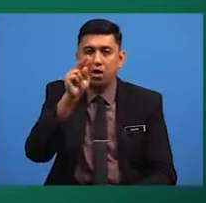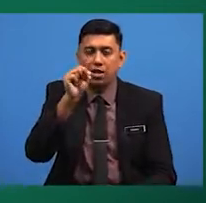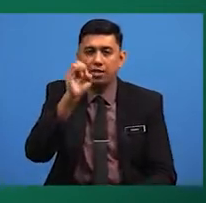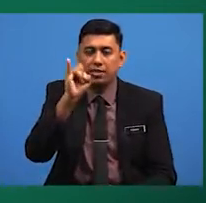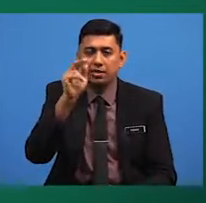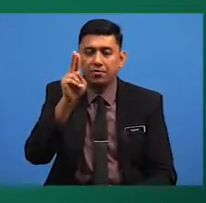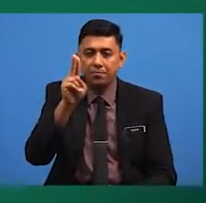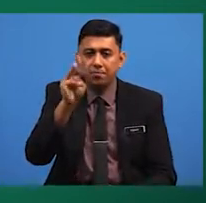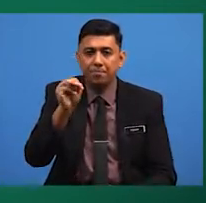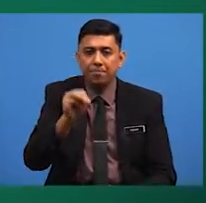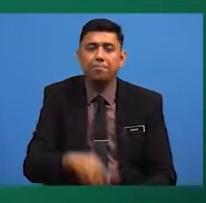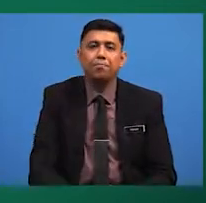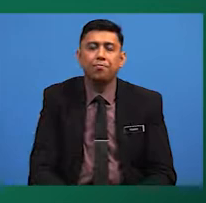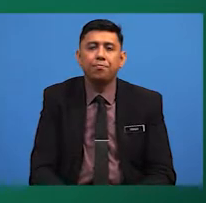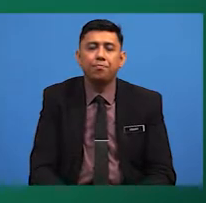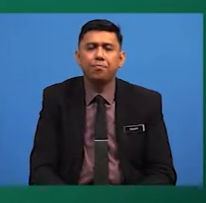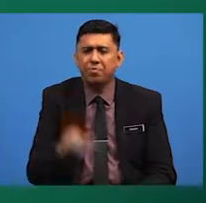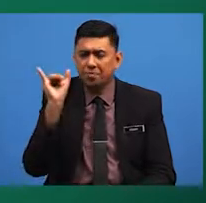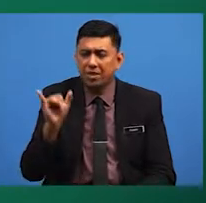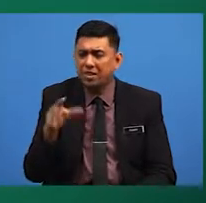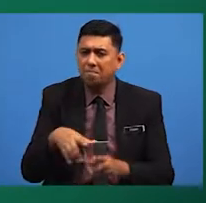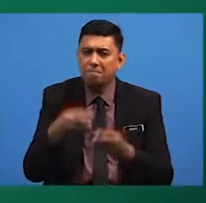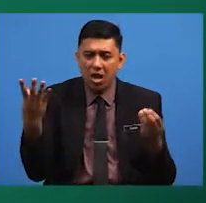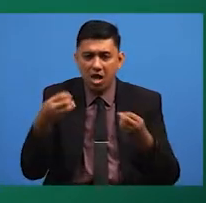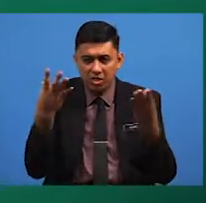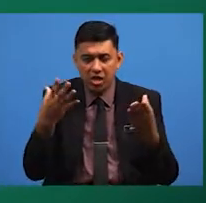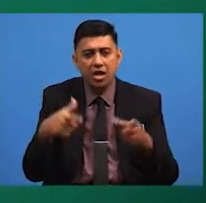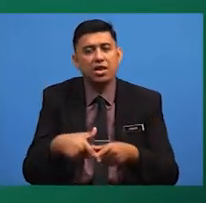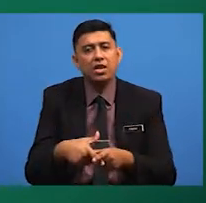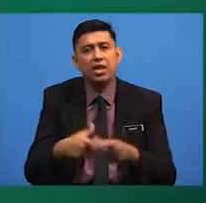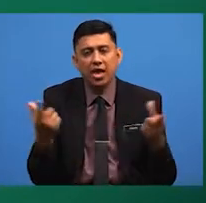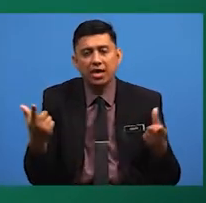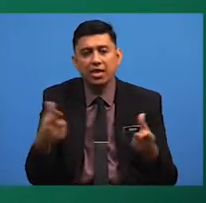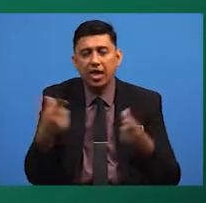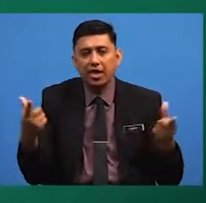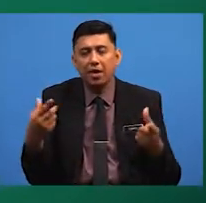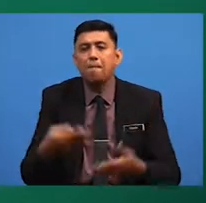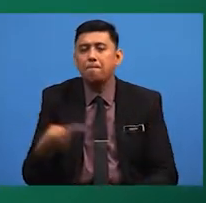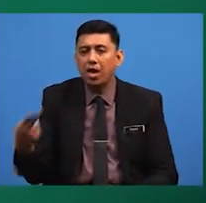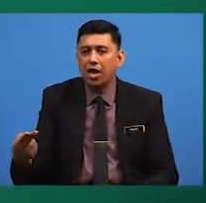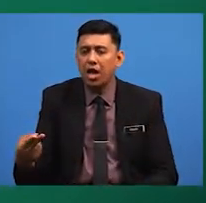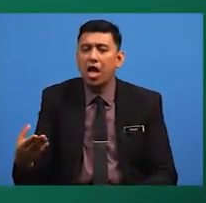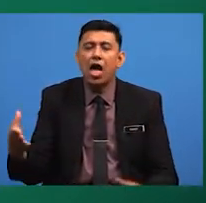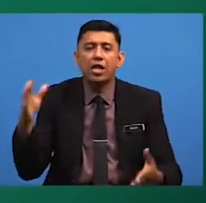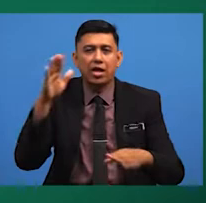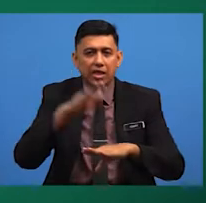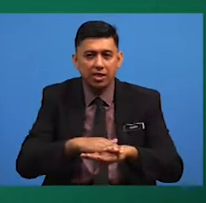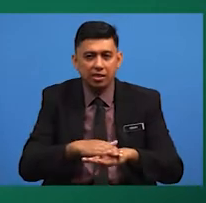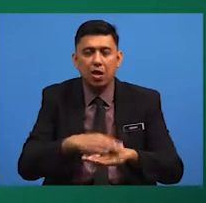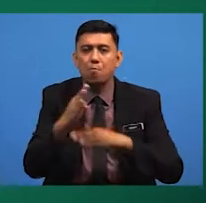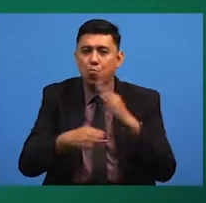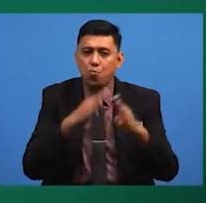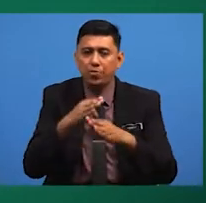plutonium dan vena diam ya dan pelbagai lagi bahan yuk di lain yang terdapat di atas